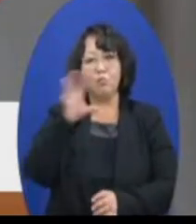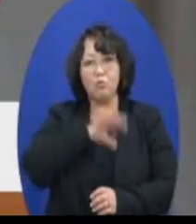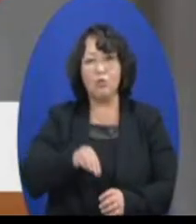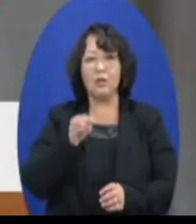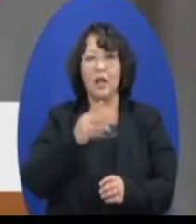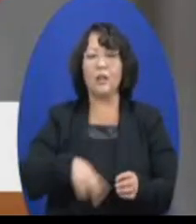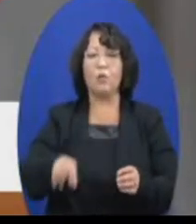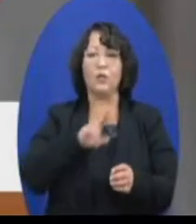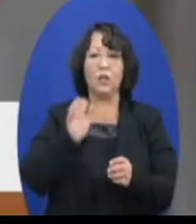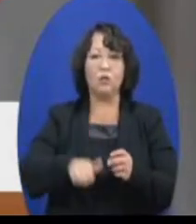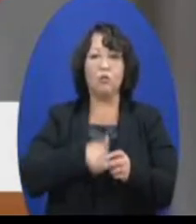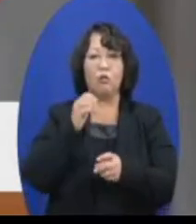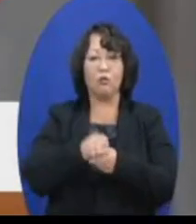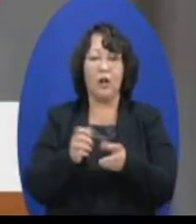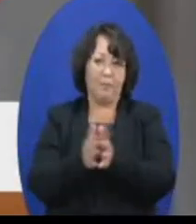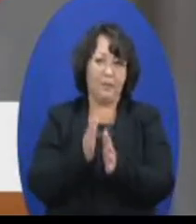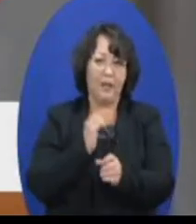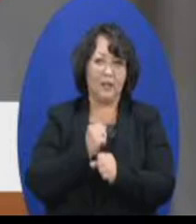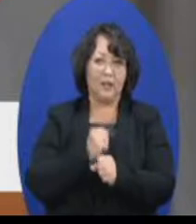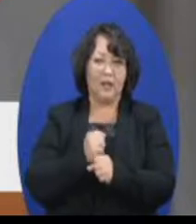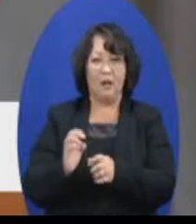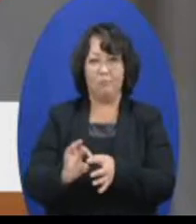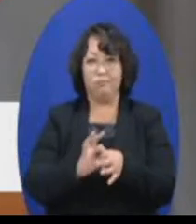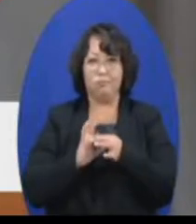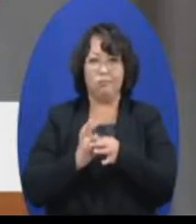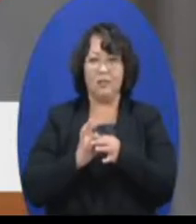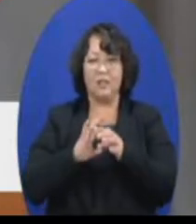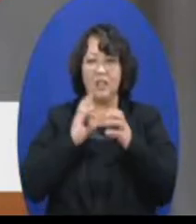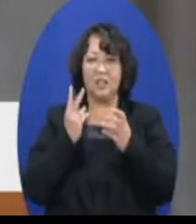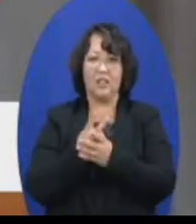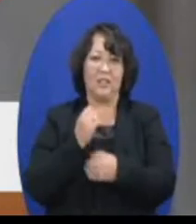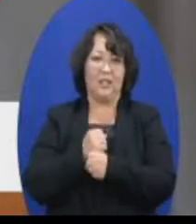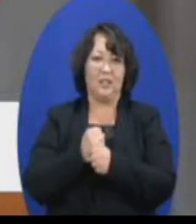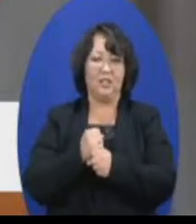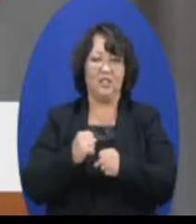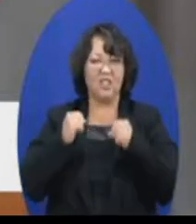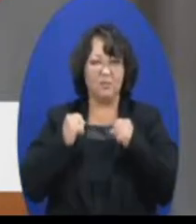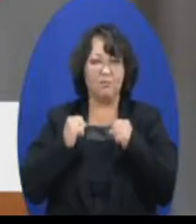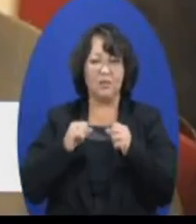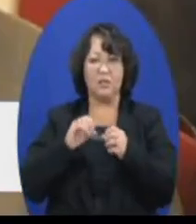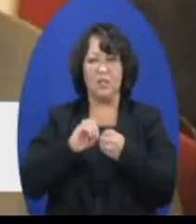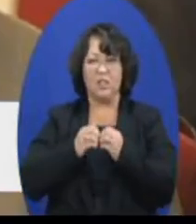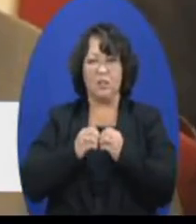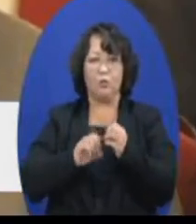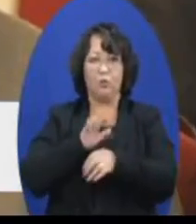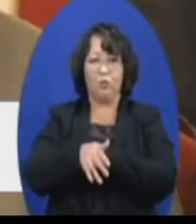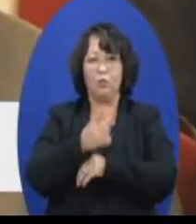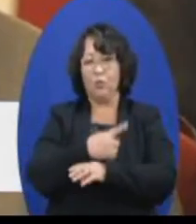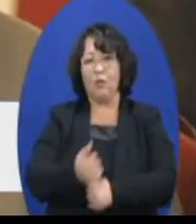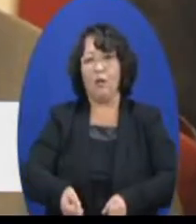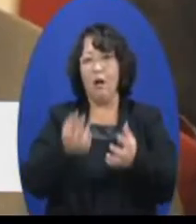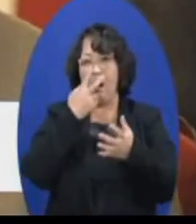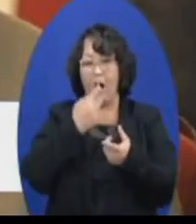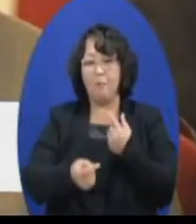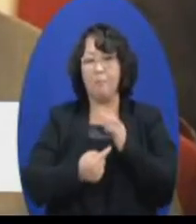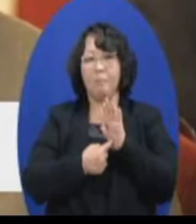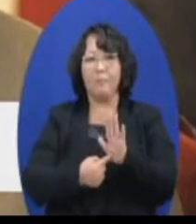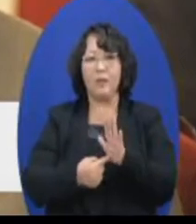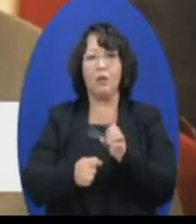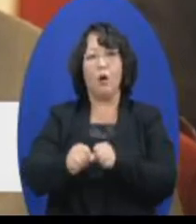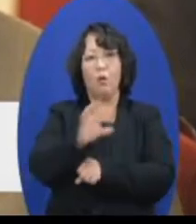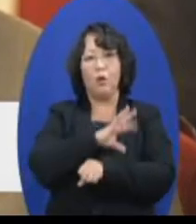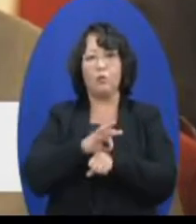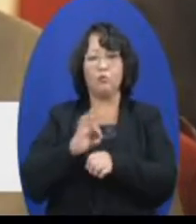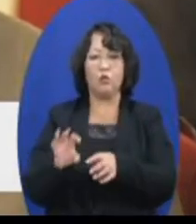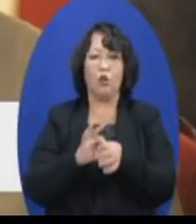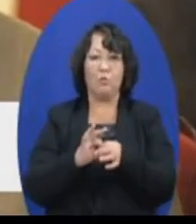талуудын оролцоо хамтын ажиллагаа ойлгож тэмцэж үр дүнд гардаг юм байна гэдэг нь харуулж байна. Цар тахлын нөхцөл